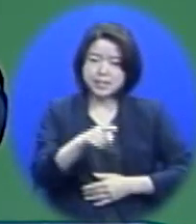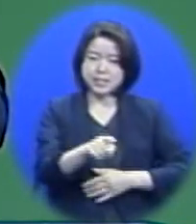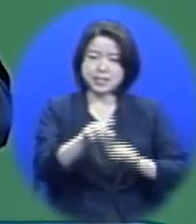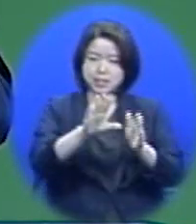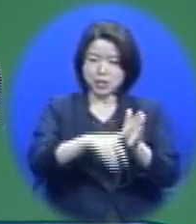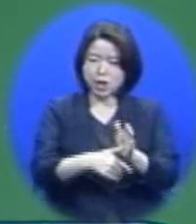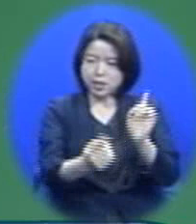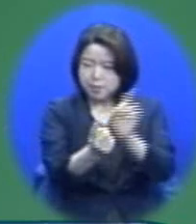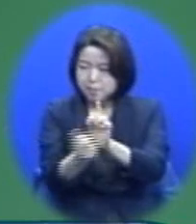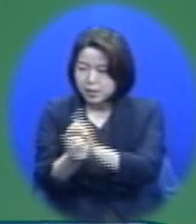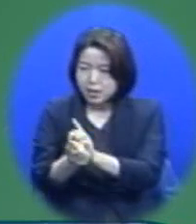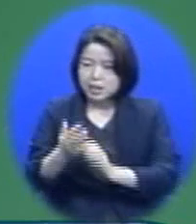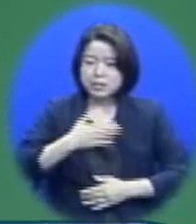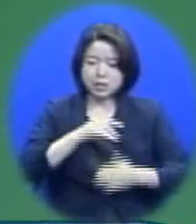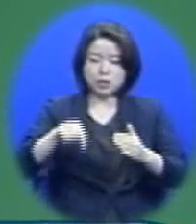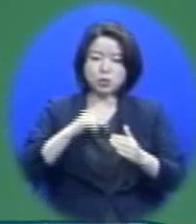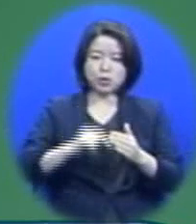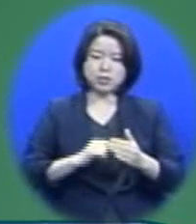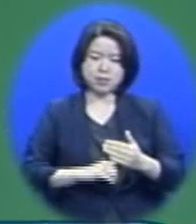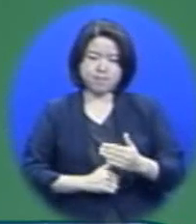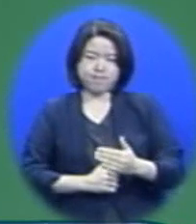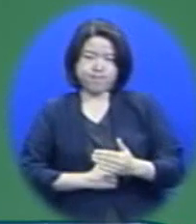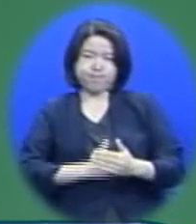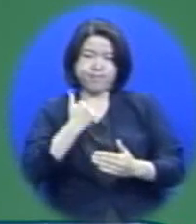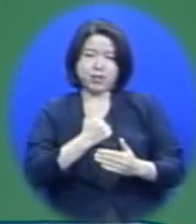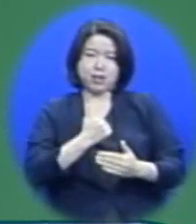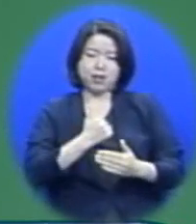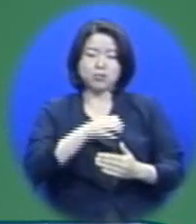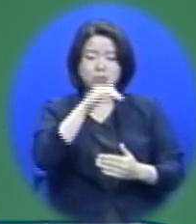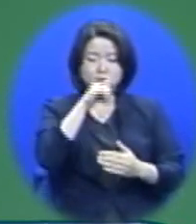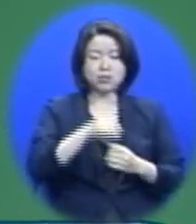제 속에서 불과 같이 화가 치밀어 오릅니다.